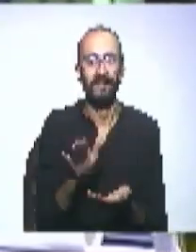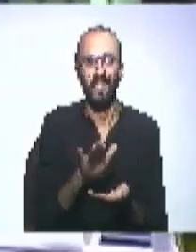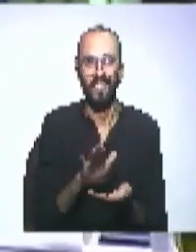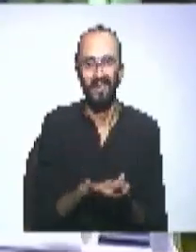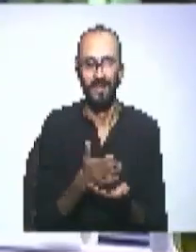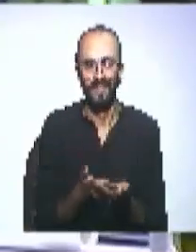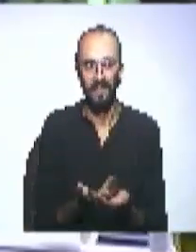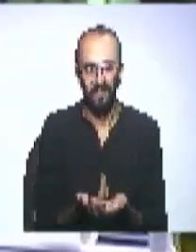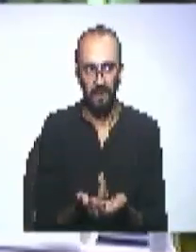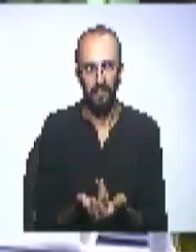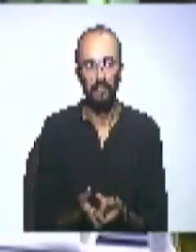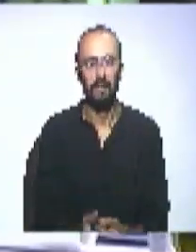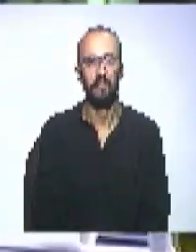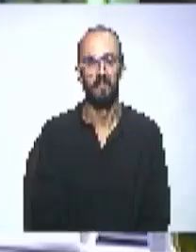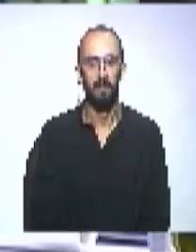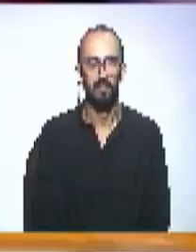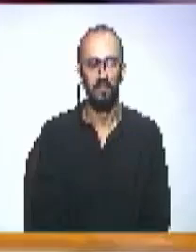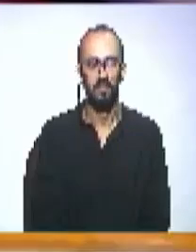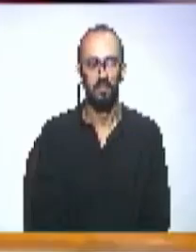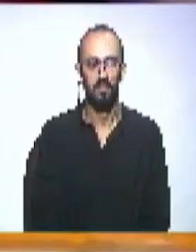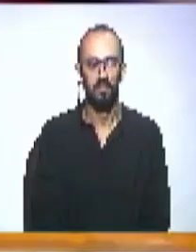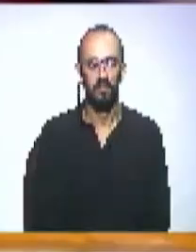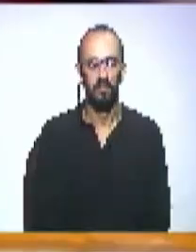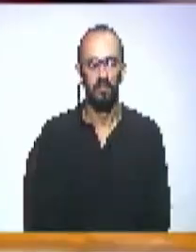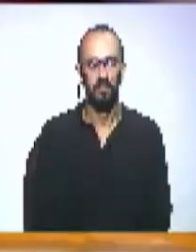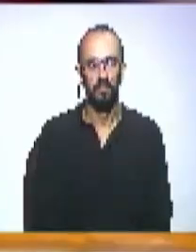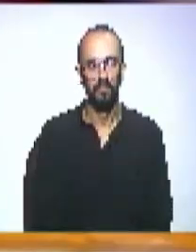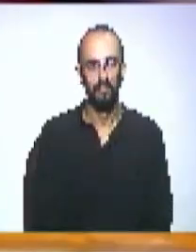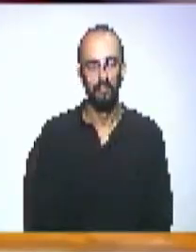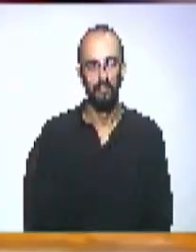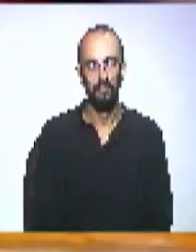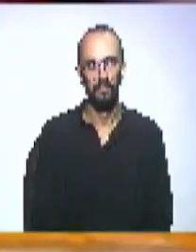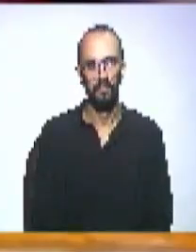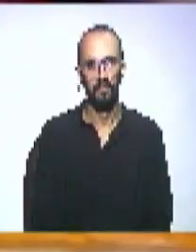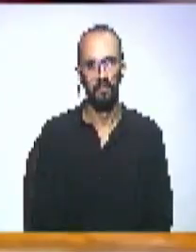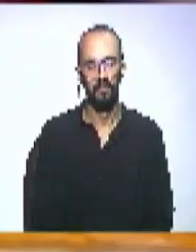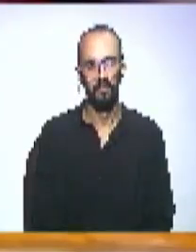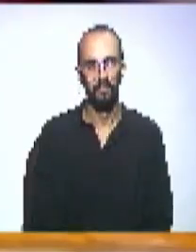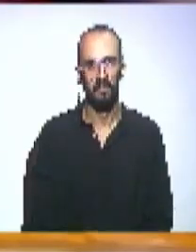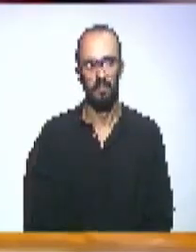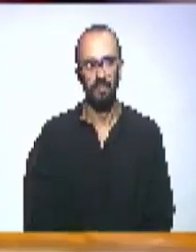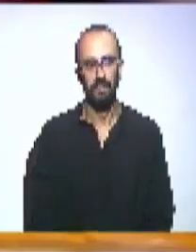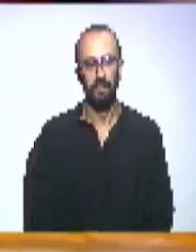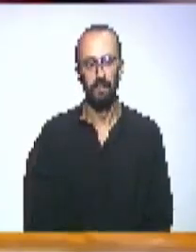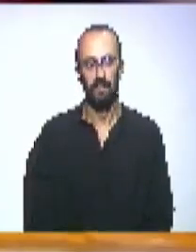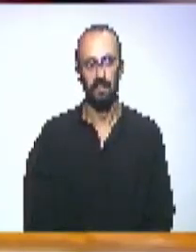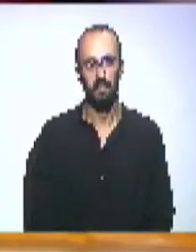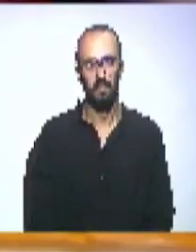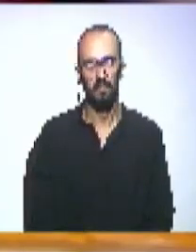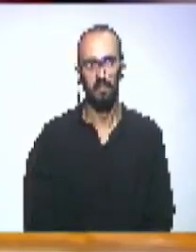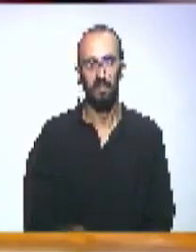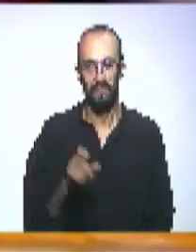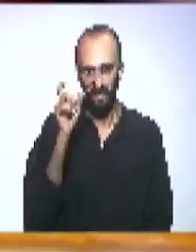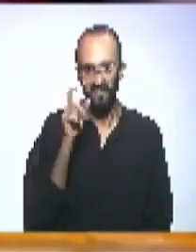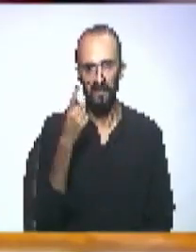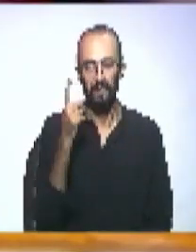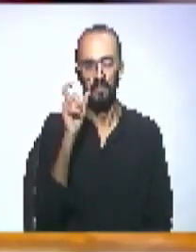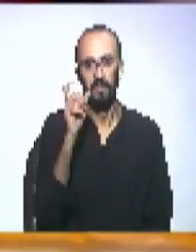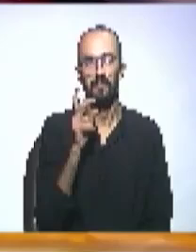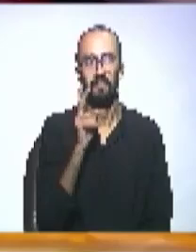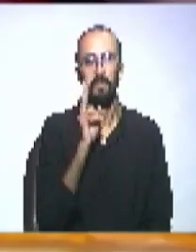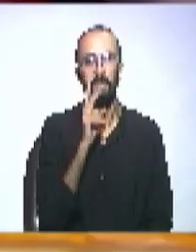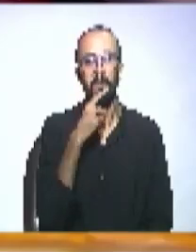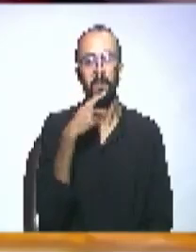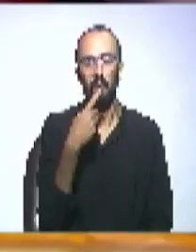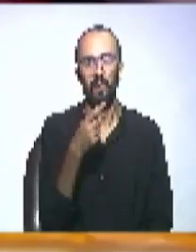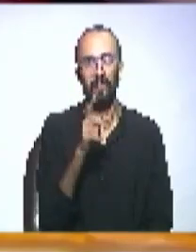هنسوي الهمبرجر. ما انا عملتها دي جميله جدا جدا يعني. ربنا يخليك. بس احنا خايفين بقى من الشيف محمد اللي قالوا ان الما يعني